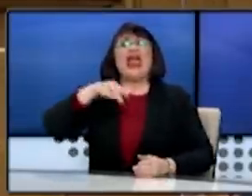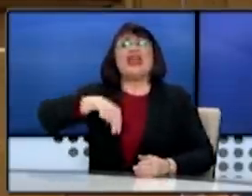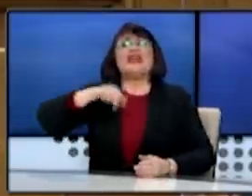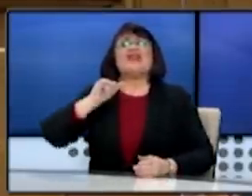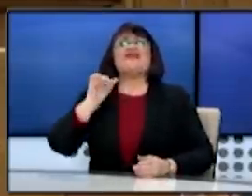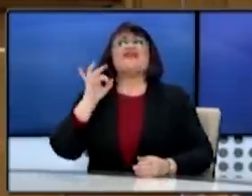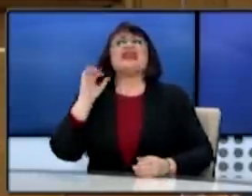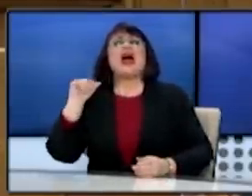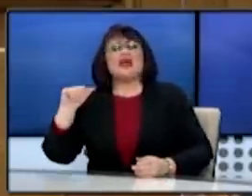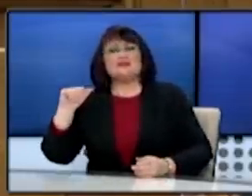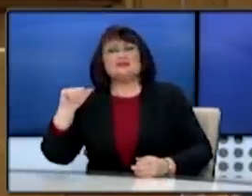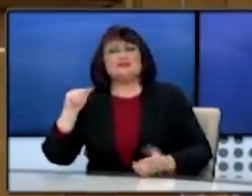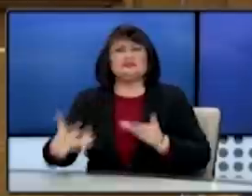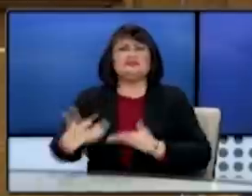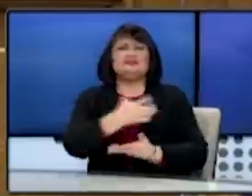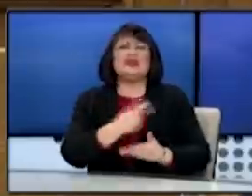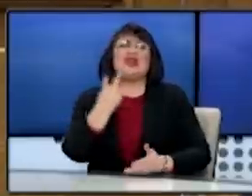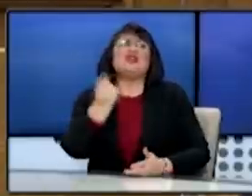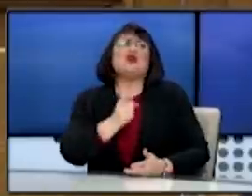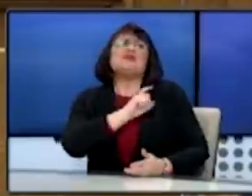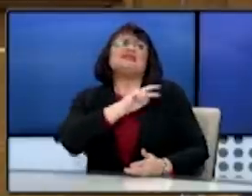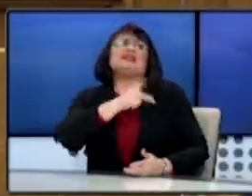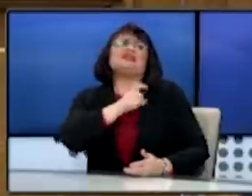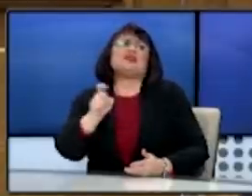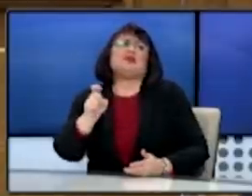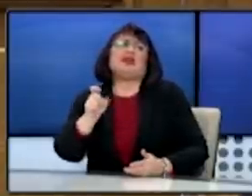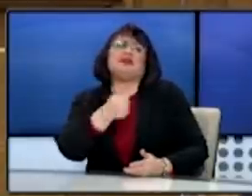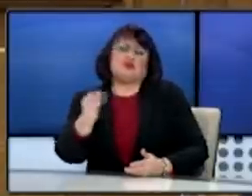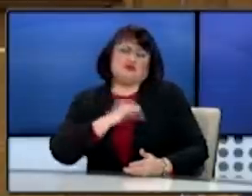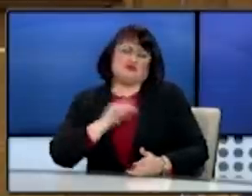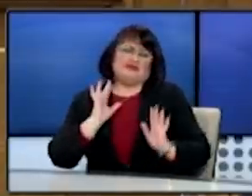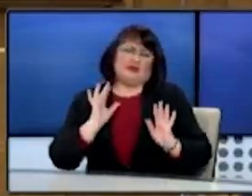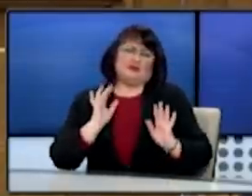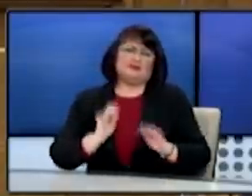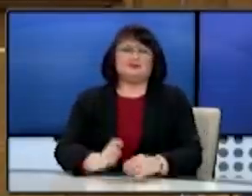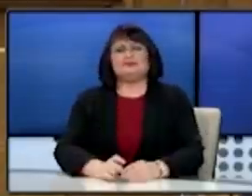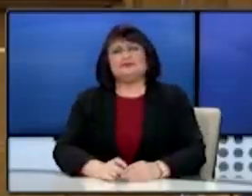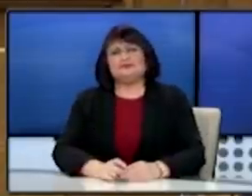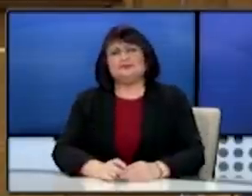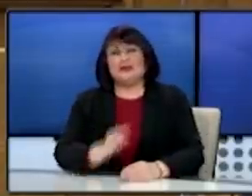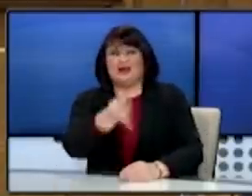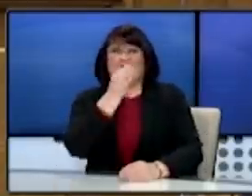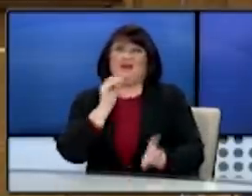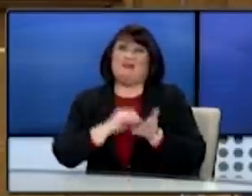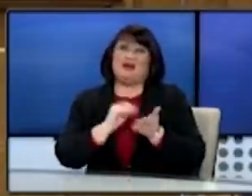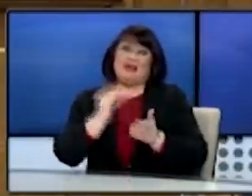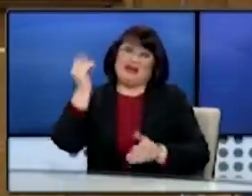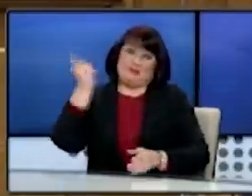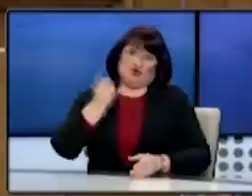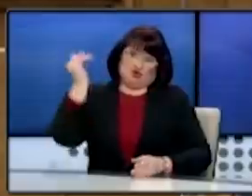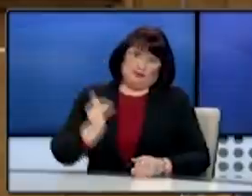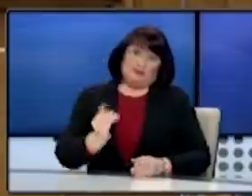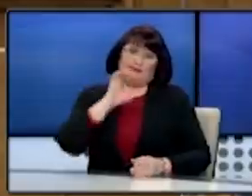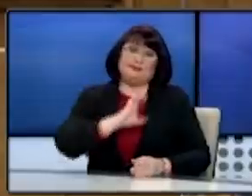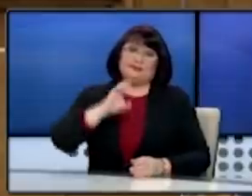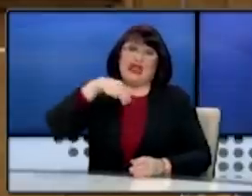τα έσοδα του οποίου κυμαίνονται στα 2,5 δις. Και μην μας πείτε πάλι για τις μειώσεις των ένφια που έκανε η